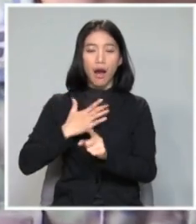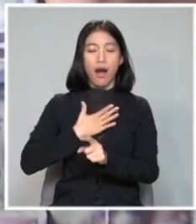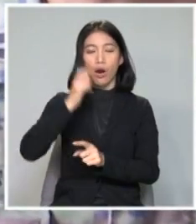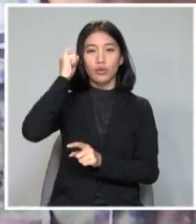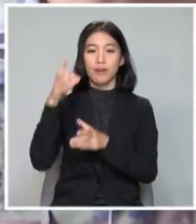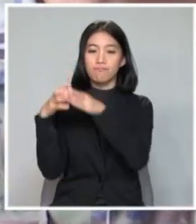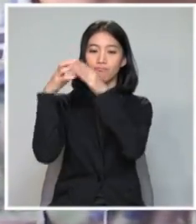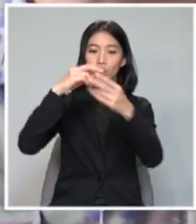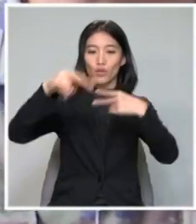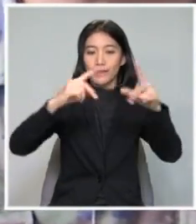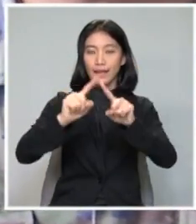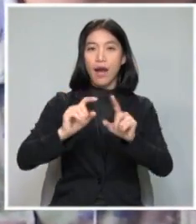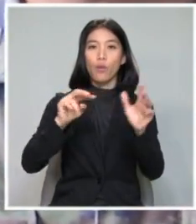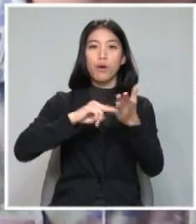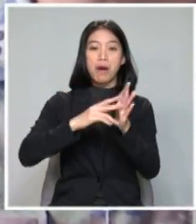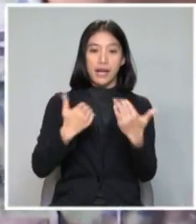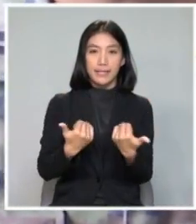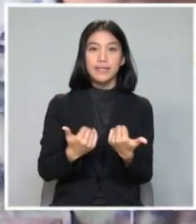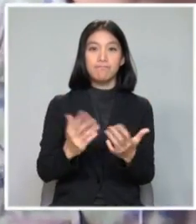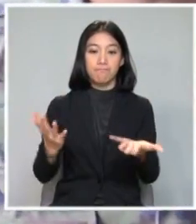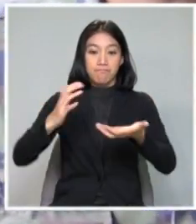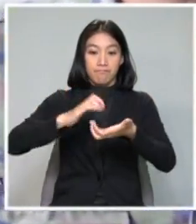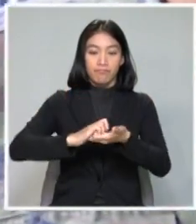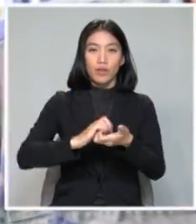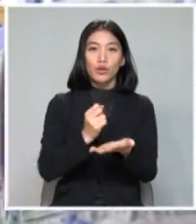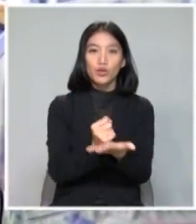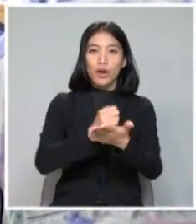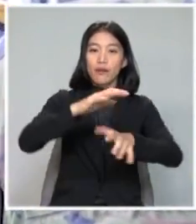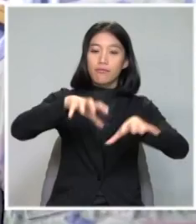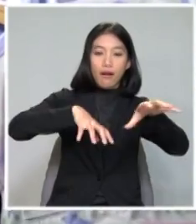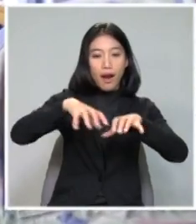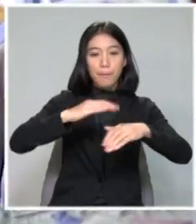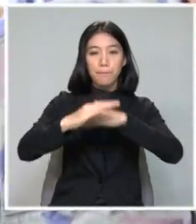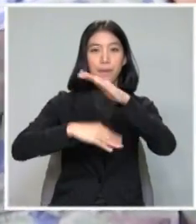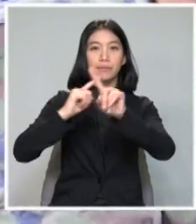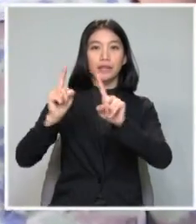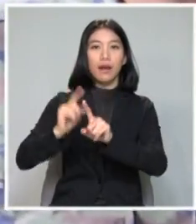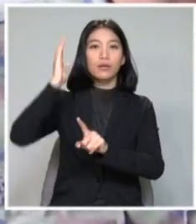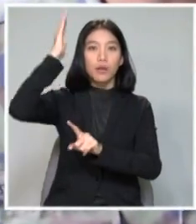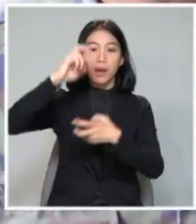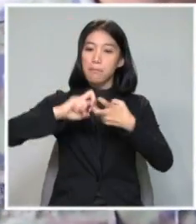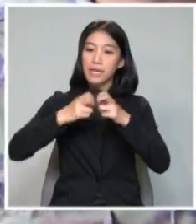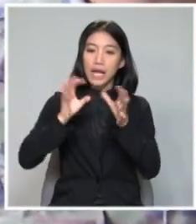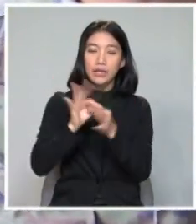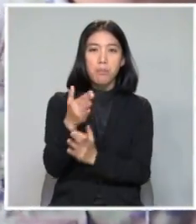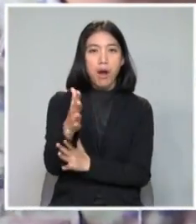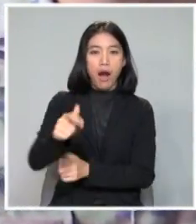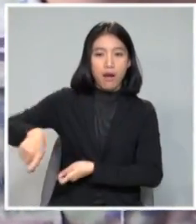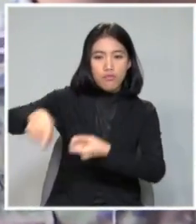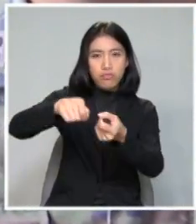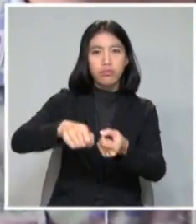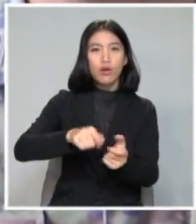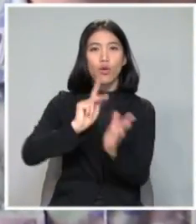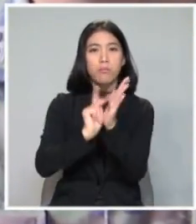ราปรับปรุงและร่วมมือกันครับจะนำไปสู่การแก้ไขปัญหาประมงครับปัญหาของการ